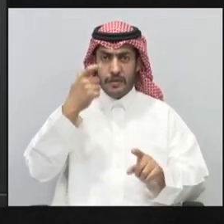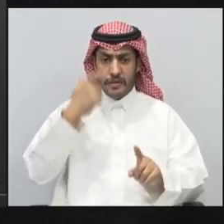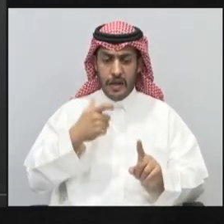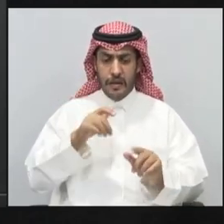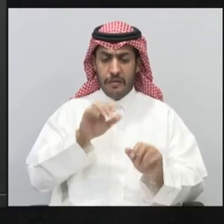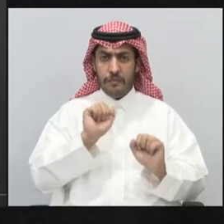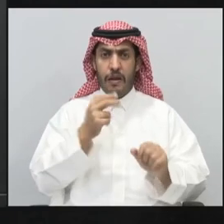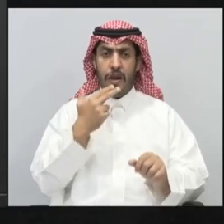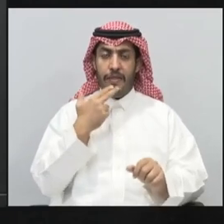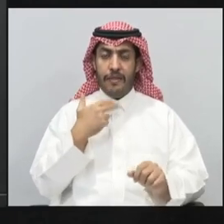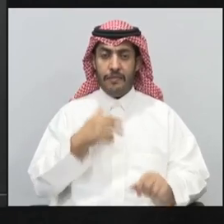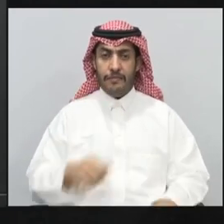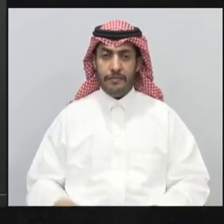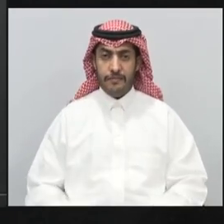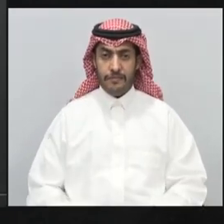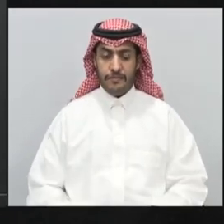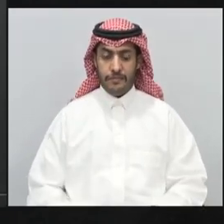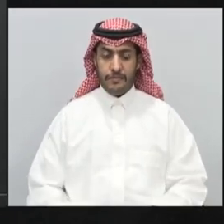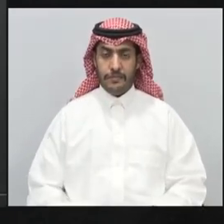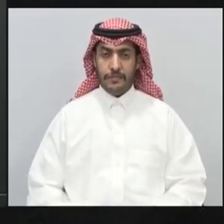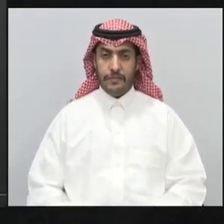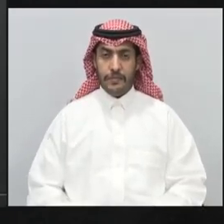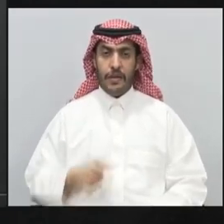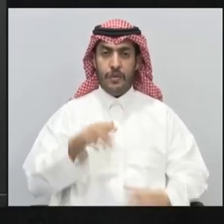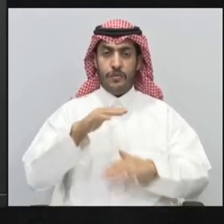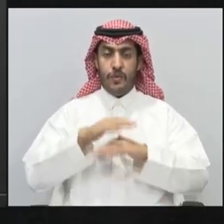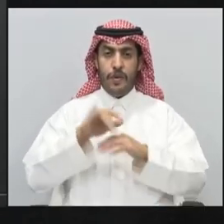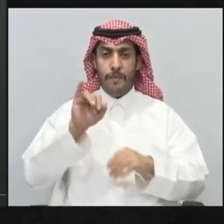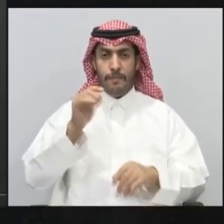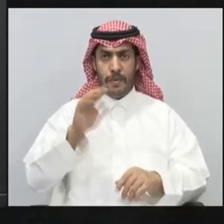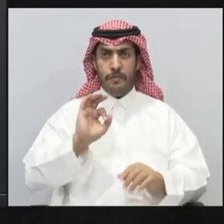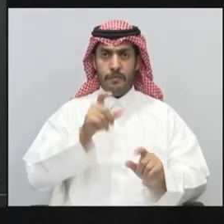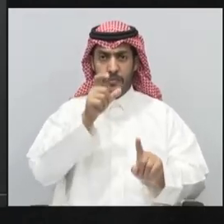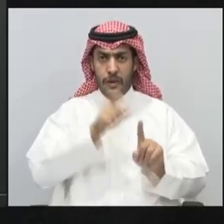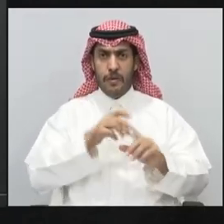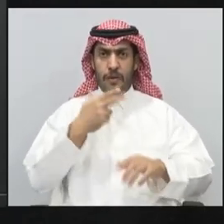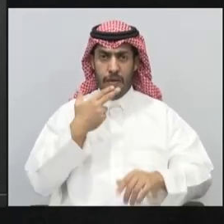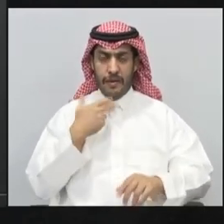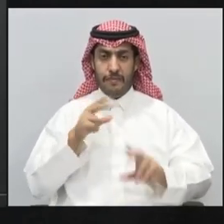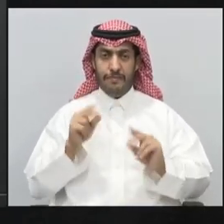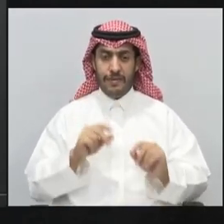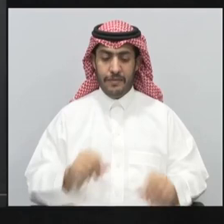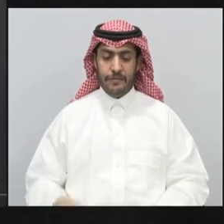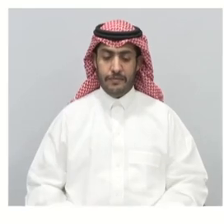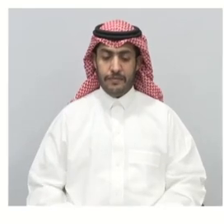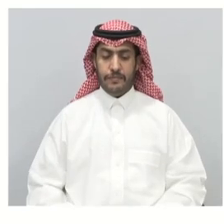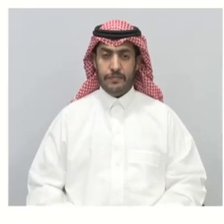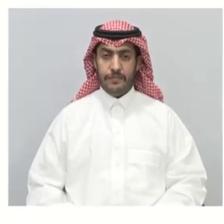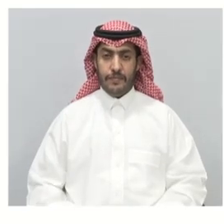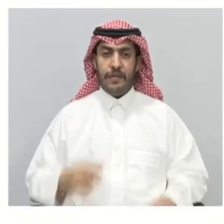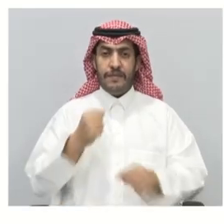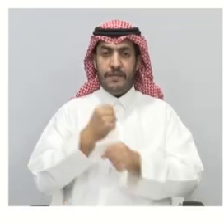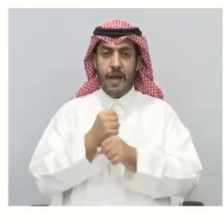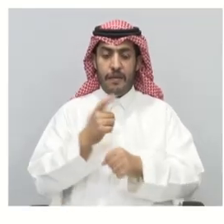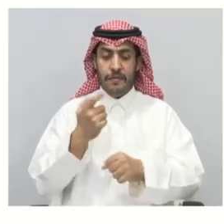نعمه صفه المرء النظافه اسلوب المدح نعمه طيب اين